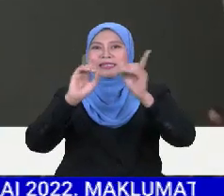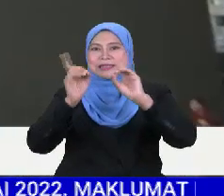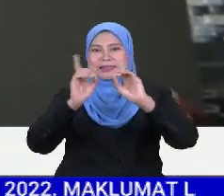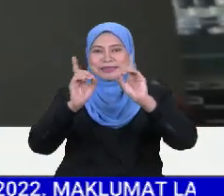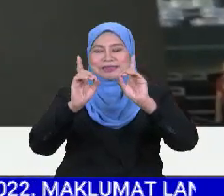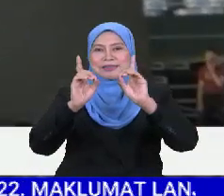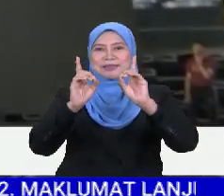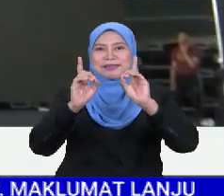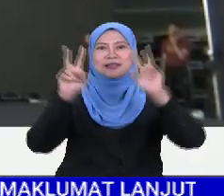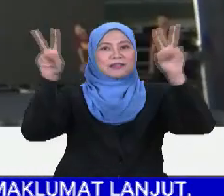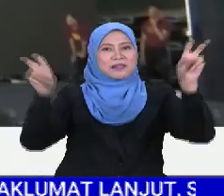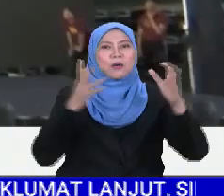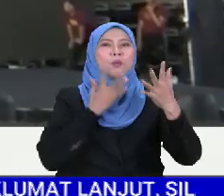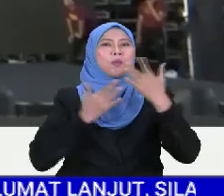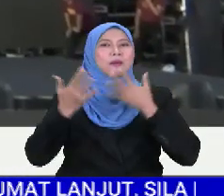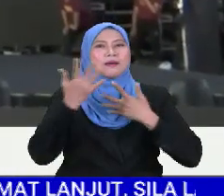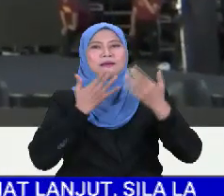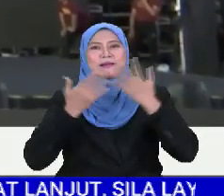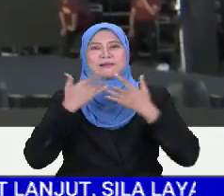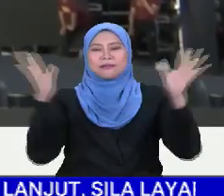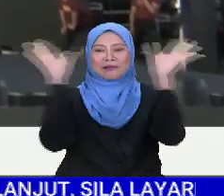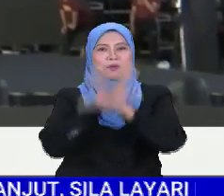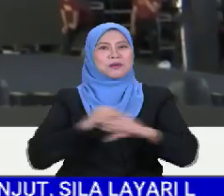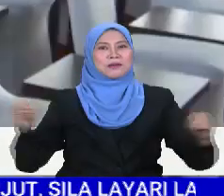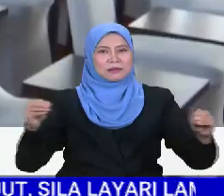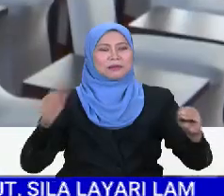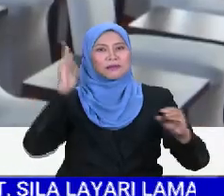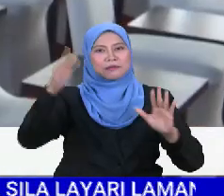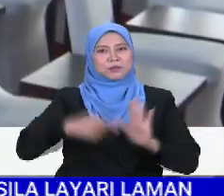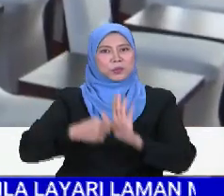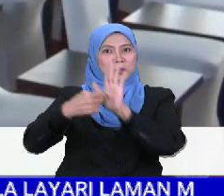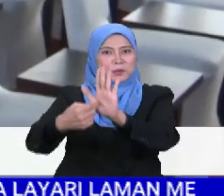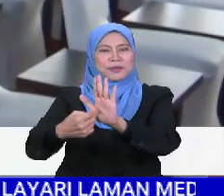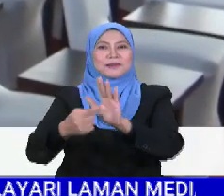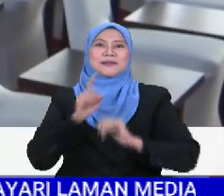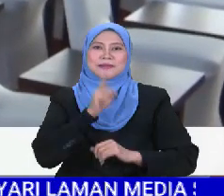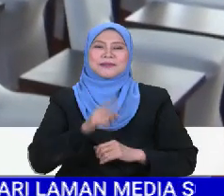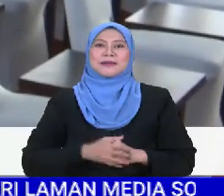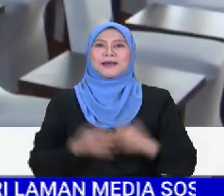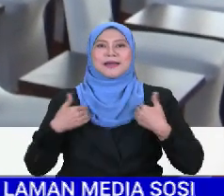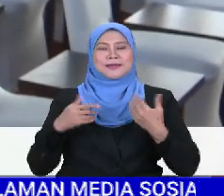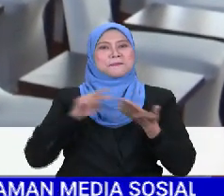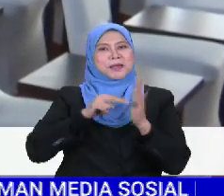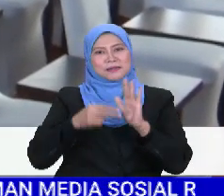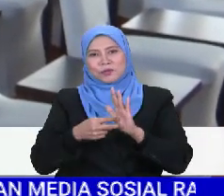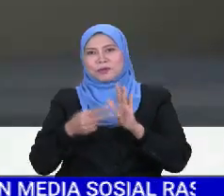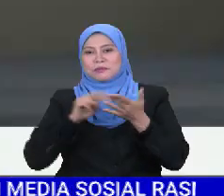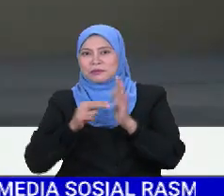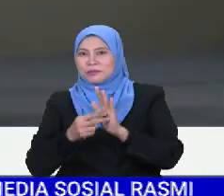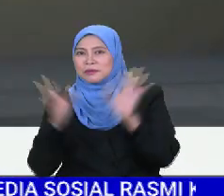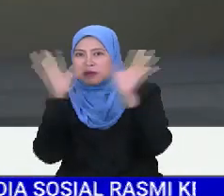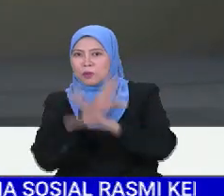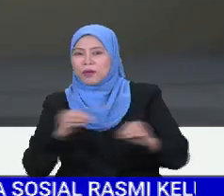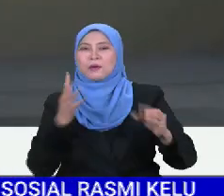Okey, yang berjudul Colors of Sarawak. Jadi kita akan papar di sebalik Color of Sarawak tu, kita ada maksud di sebaliknya. Maksudnya